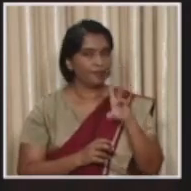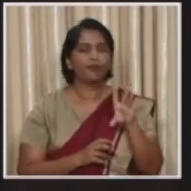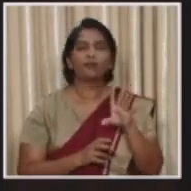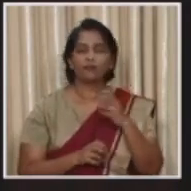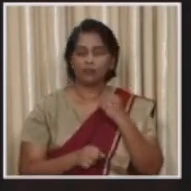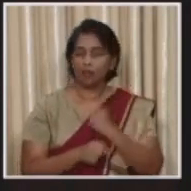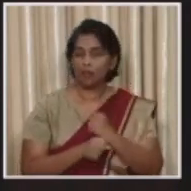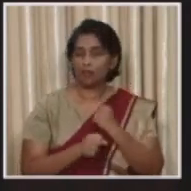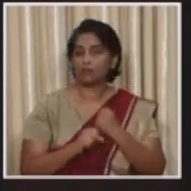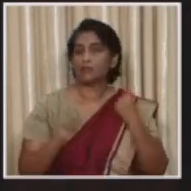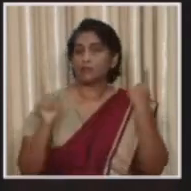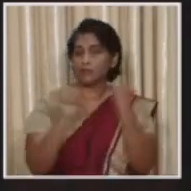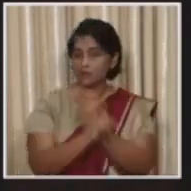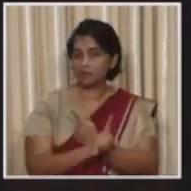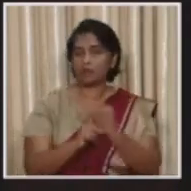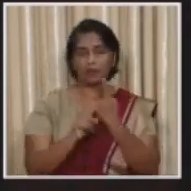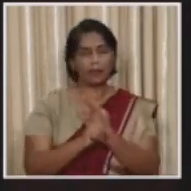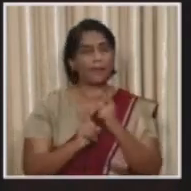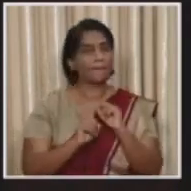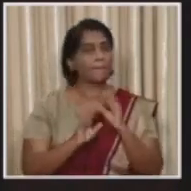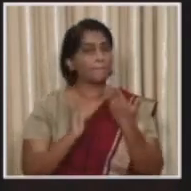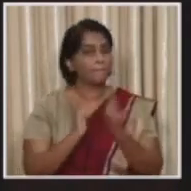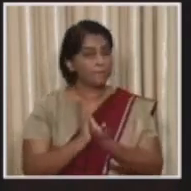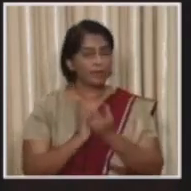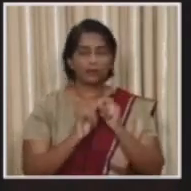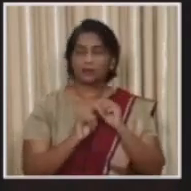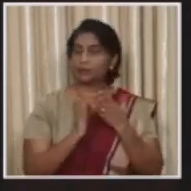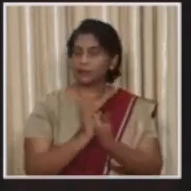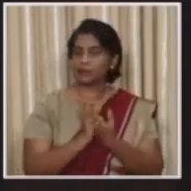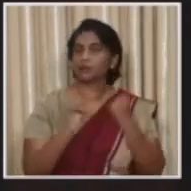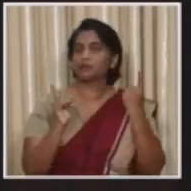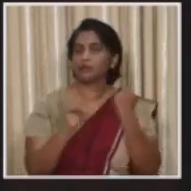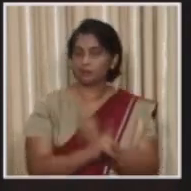ආණ්ඩු මාරු වෙනකොට ප්‍රතිපත්ති මාරු වීමේ